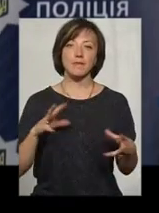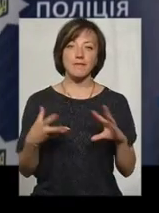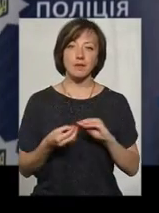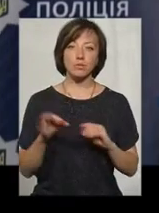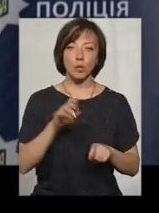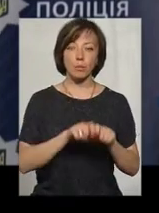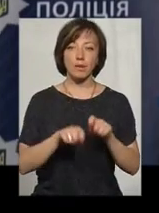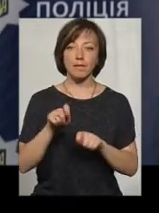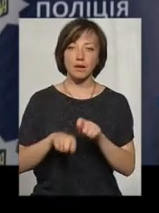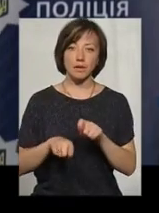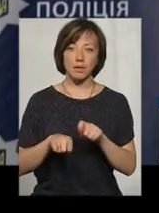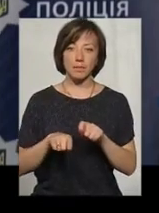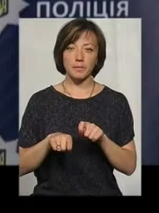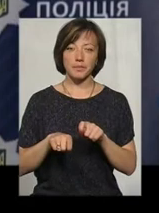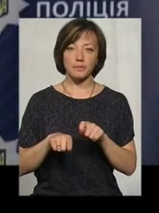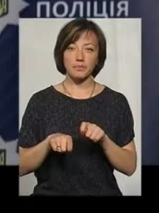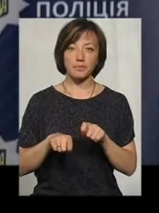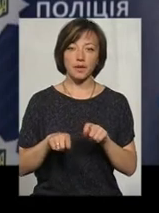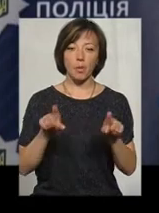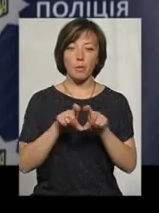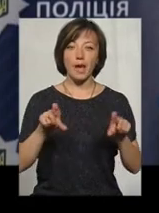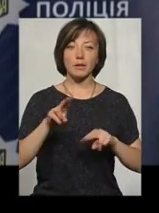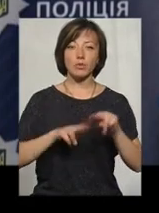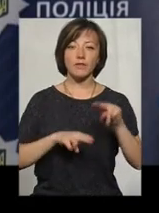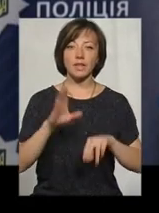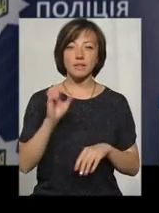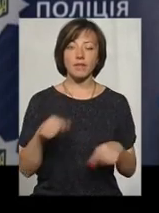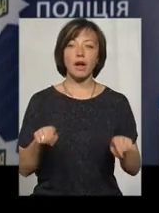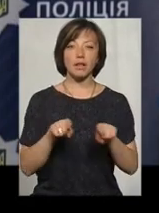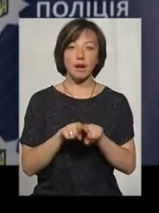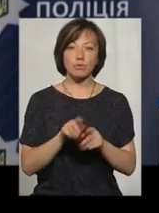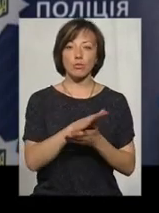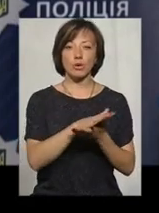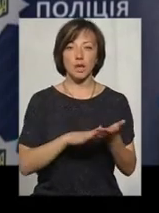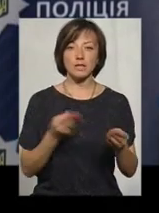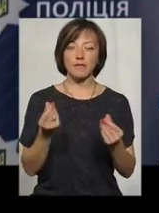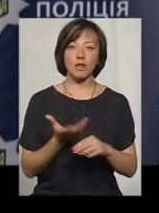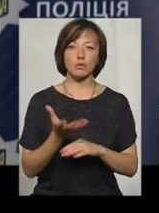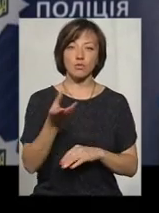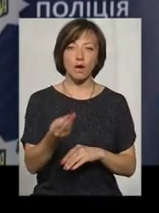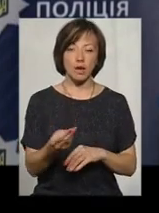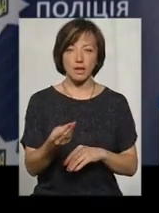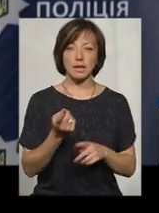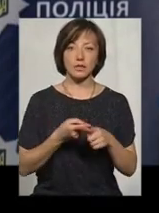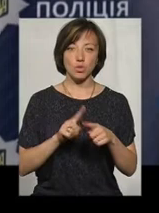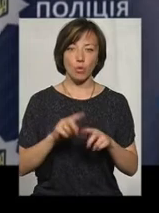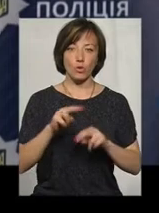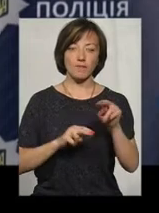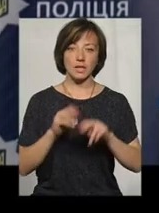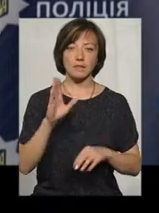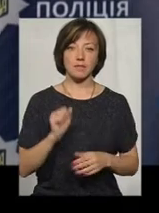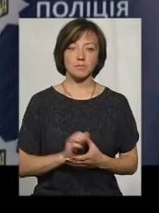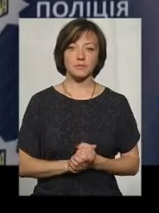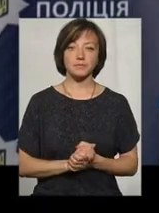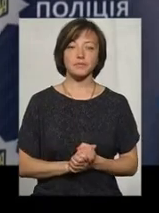щодо перевірки об'єкта будівництва, а також подальше фінансування цього будівництва.